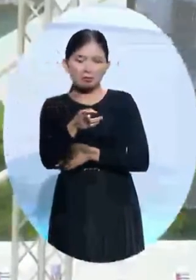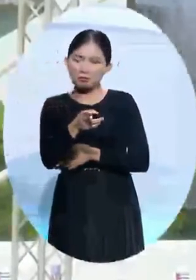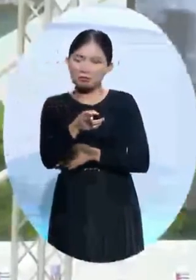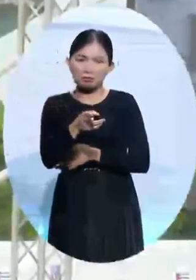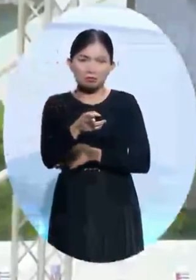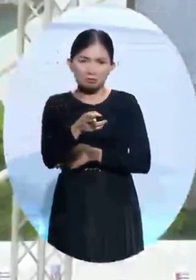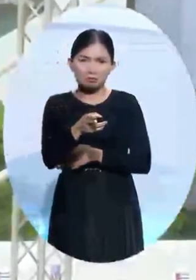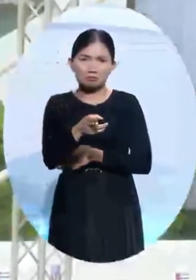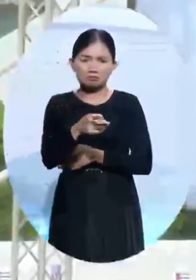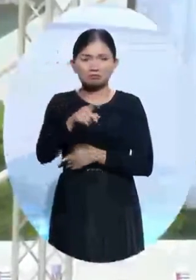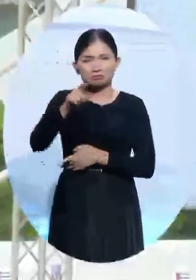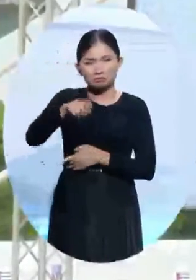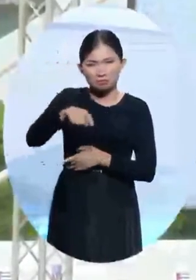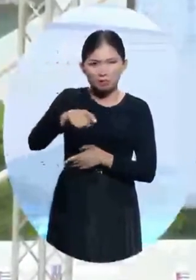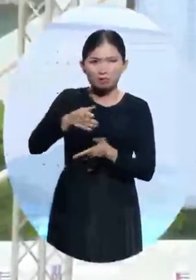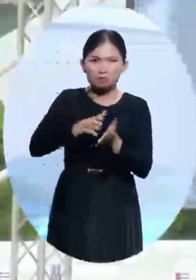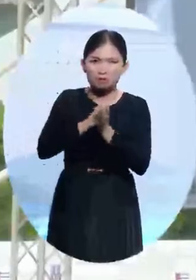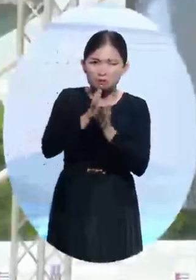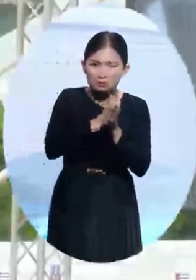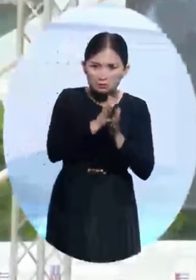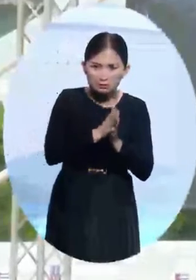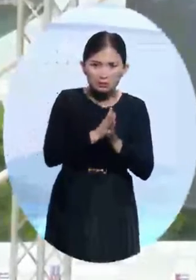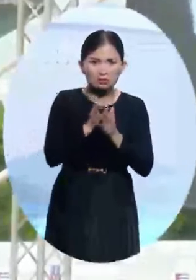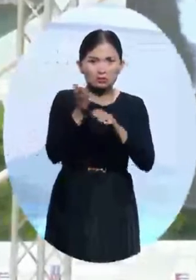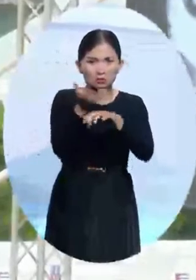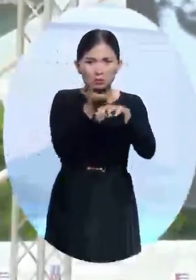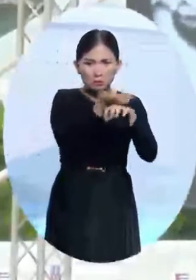nghĩa khác sẽ không bao giờ lay chuyển được họ.